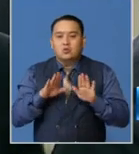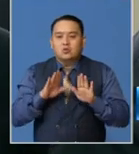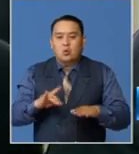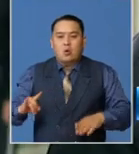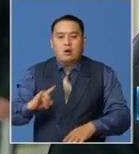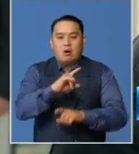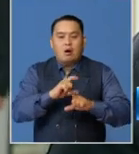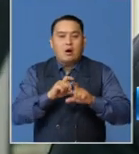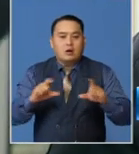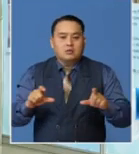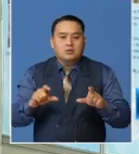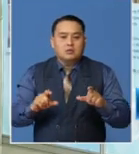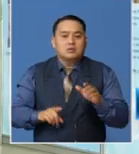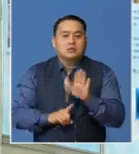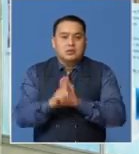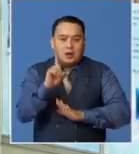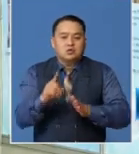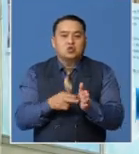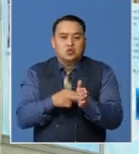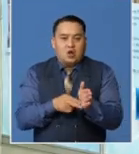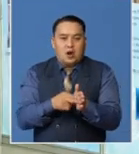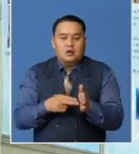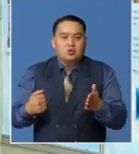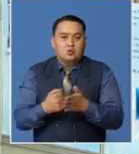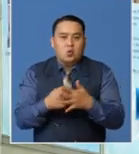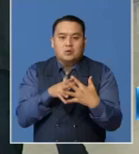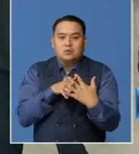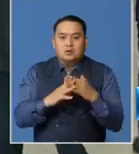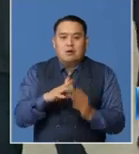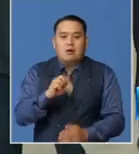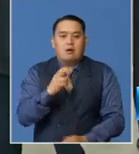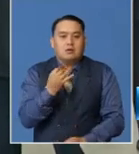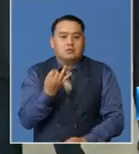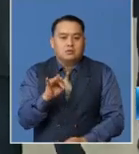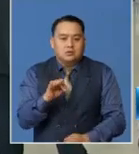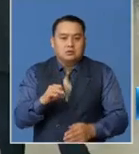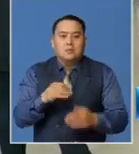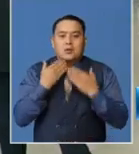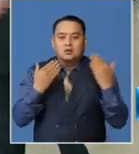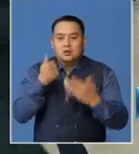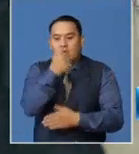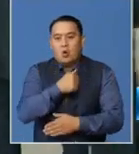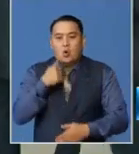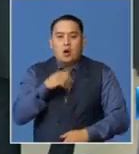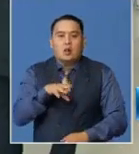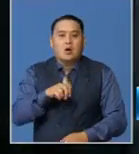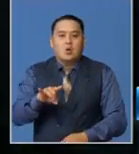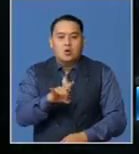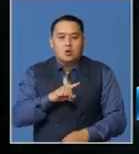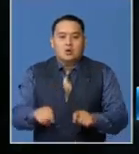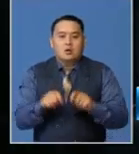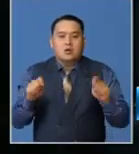аэропорта но и запуска железнодорожного сообщения до села общей к тому же за последние годы у побережья алаколь а